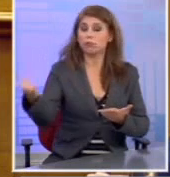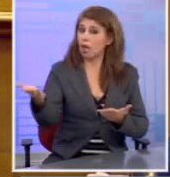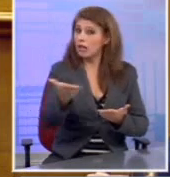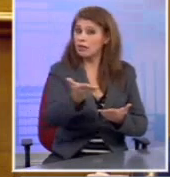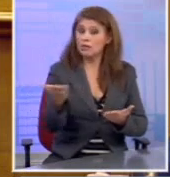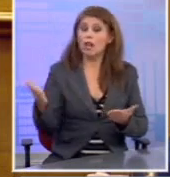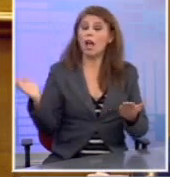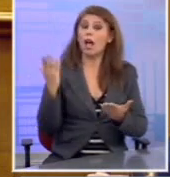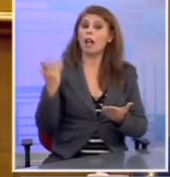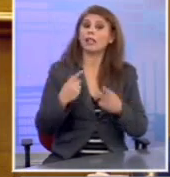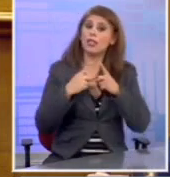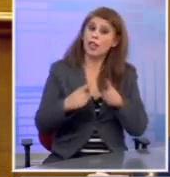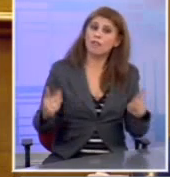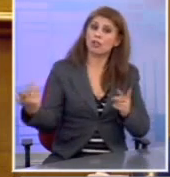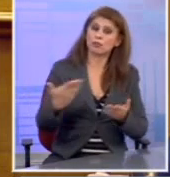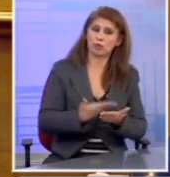κάτι διαφορετικό.